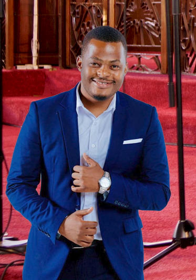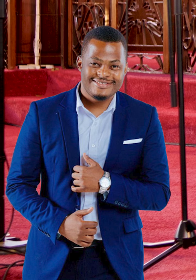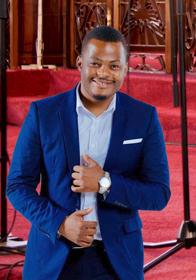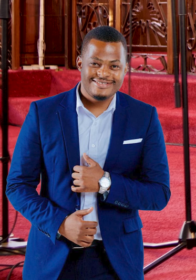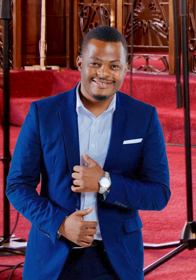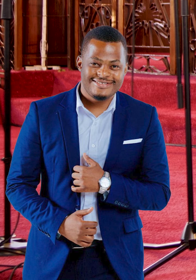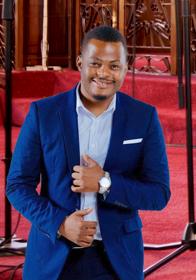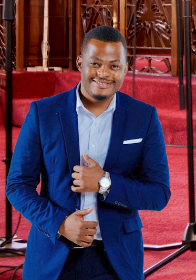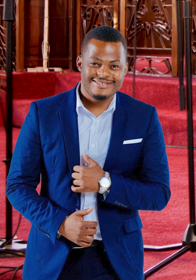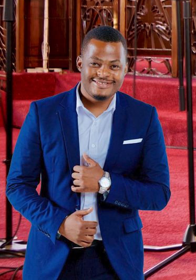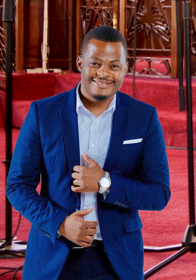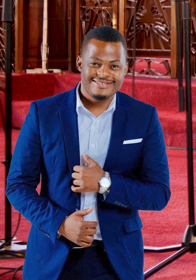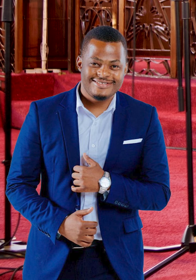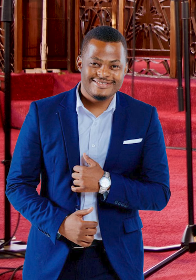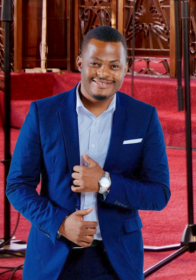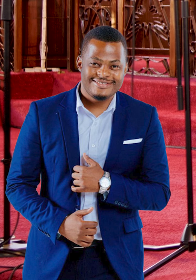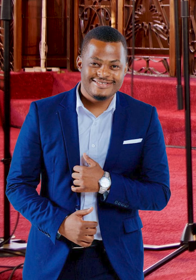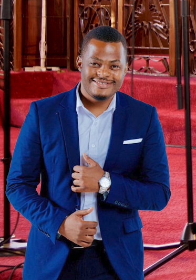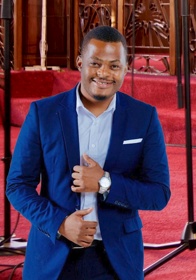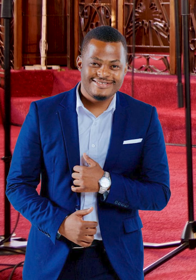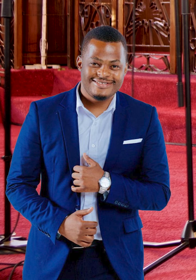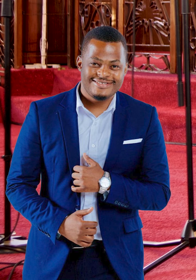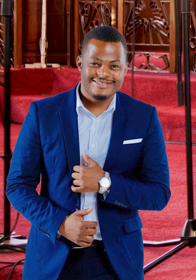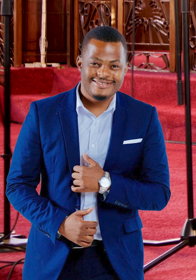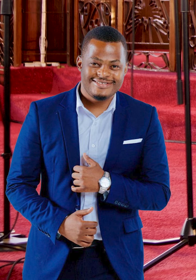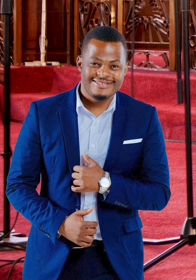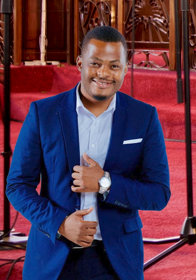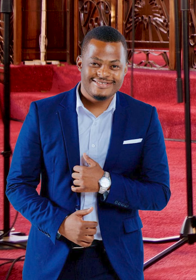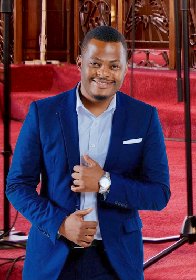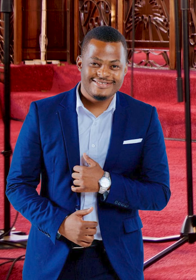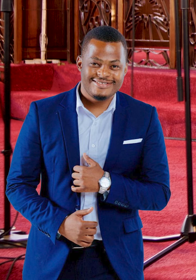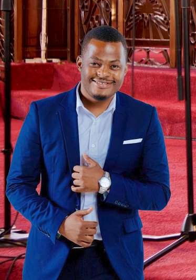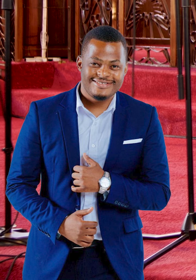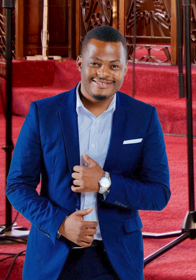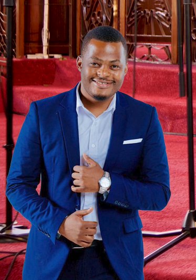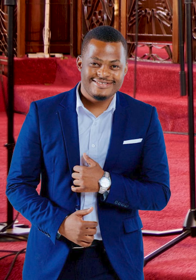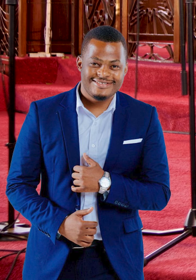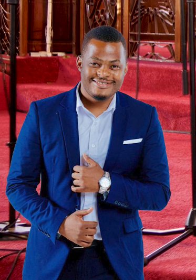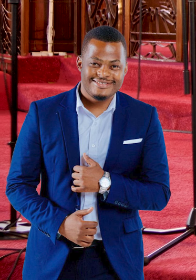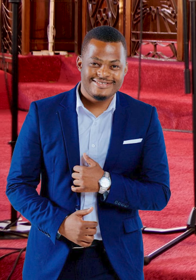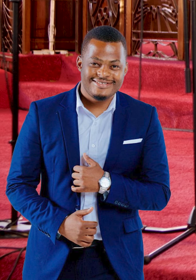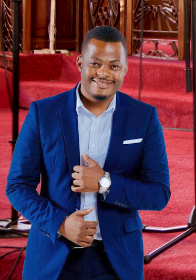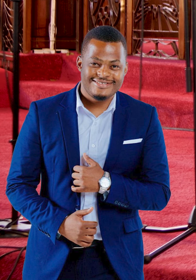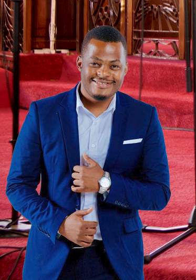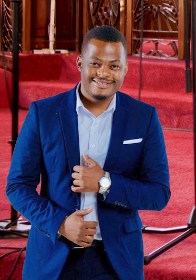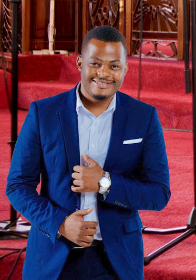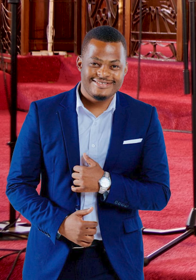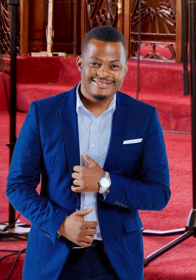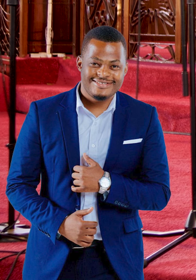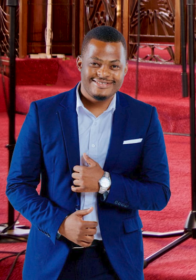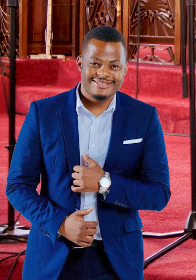zaidi baada ya hapa na baada pia kumpumzisha ndugu yetu. Lakini kama sitoka hapa, naomba nitoe asante zetu pia